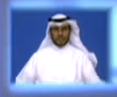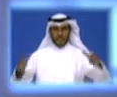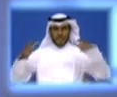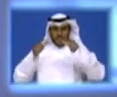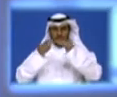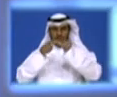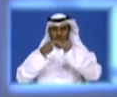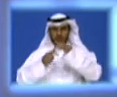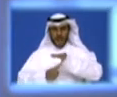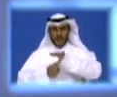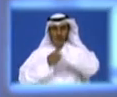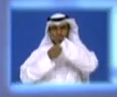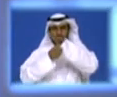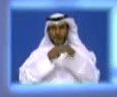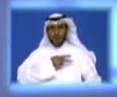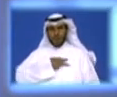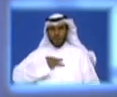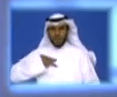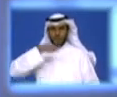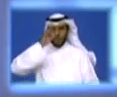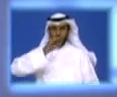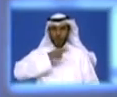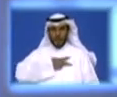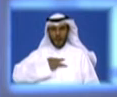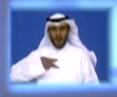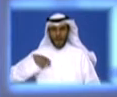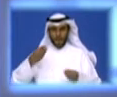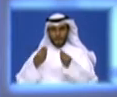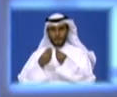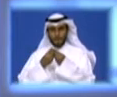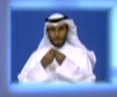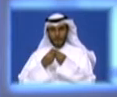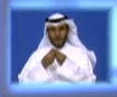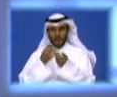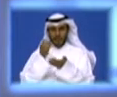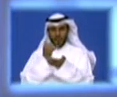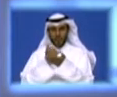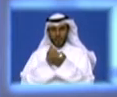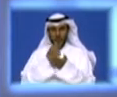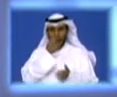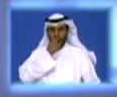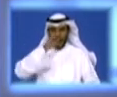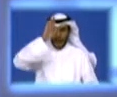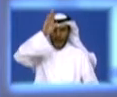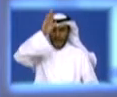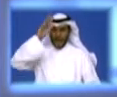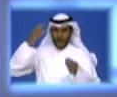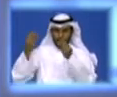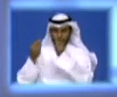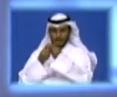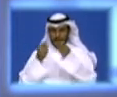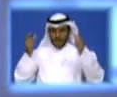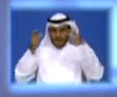اجتمع رئيس مجلس الأمة مرزوق علي الغانم اليوم مع وزير الخارجية العراقية الدكتور إبراهيم الجعفري، وذلك